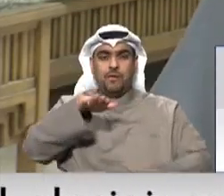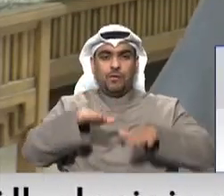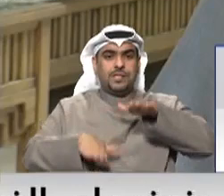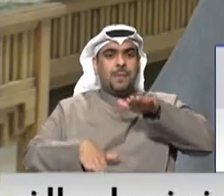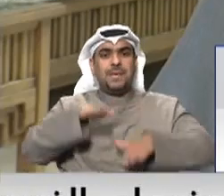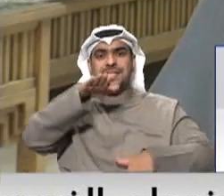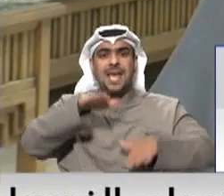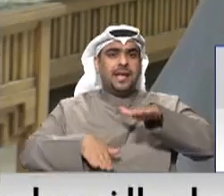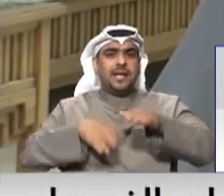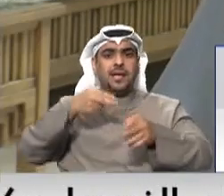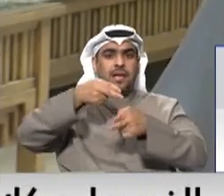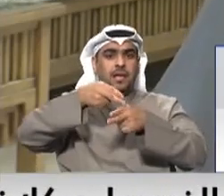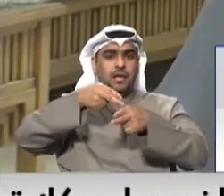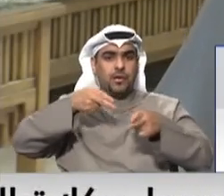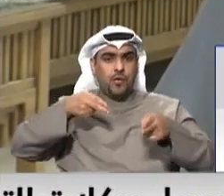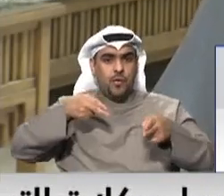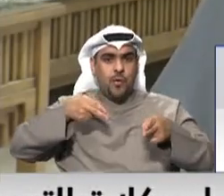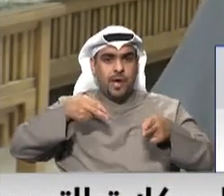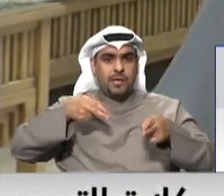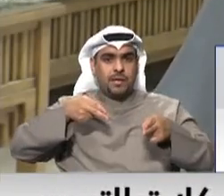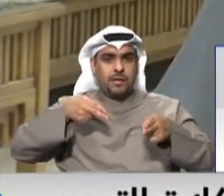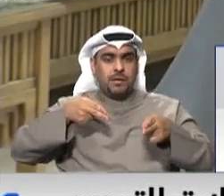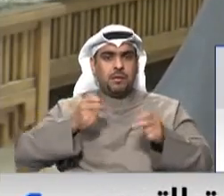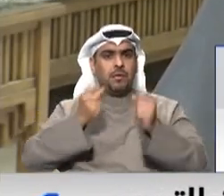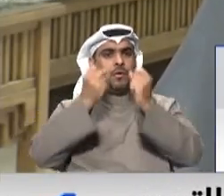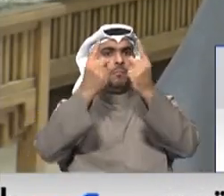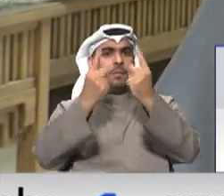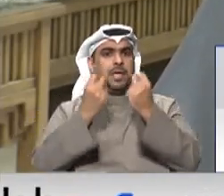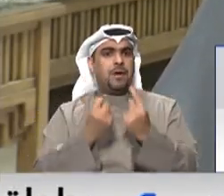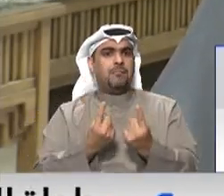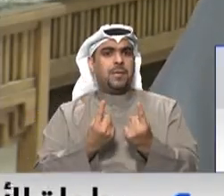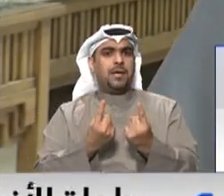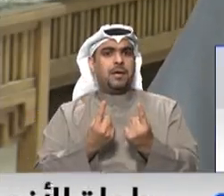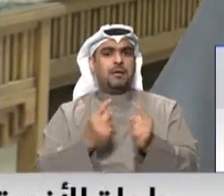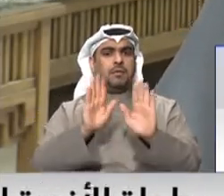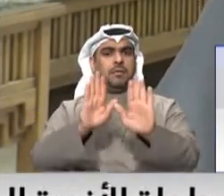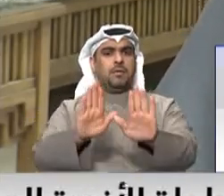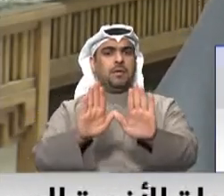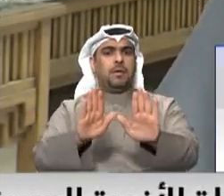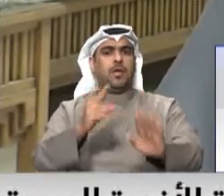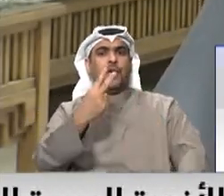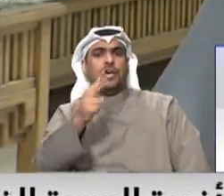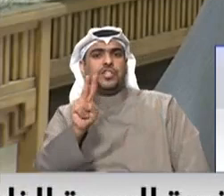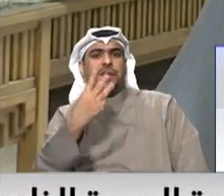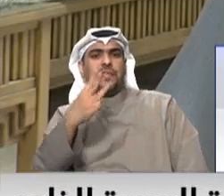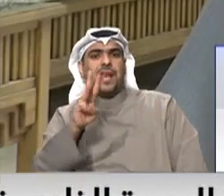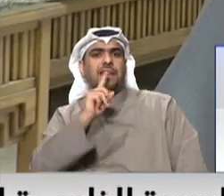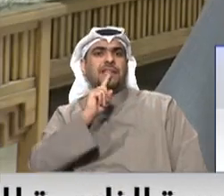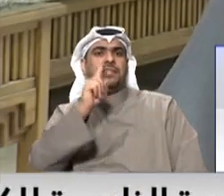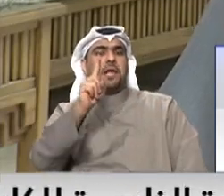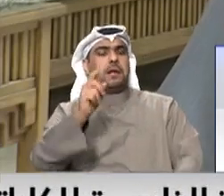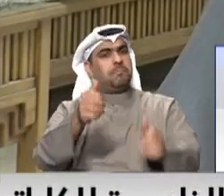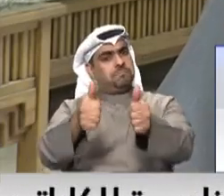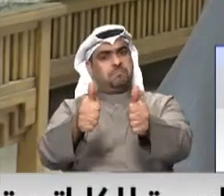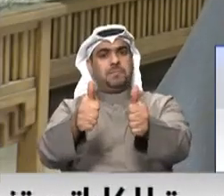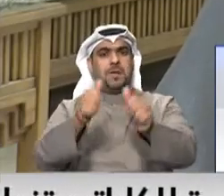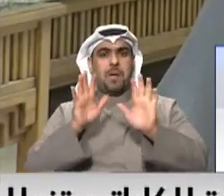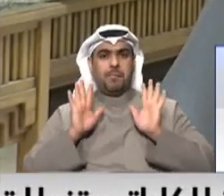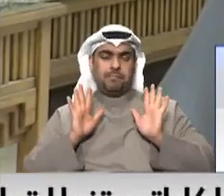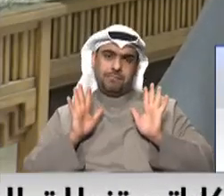خلينا نقول طبقه حمايه او طبقه عازله لفترات الركود الاقتصادي بحيث ان هذه